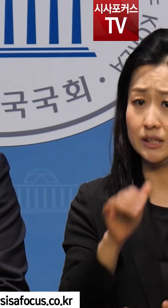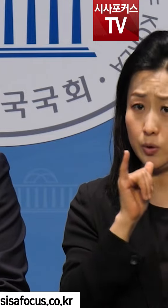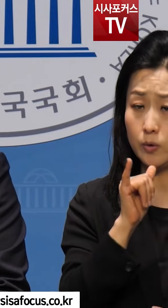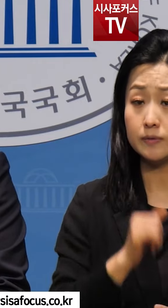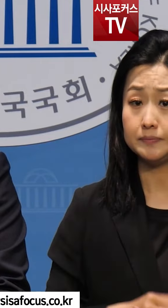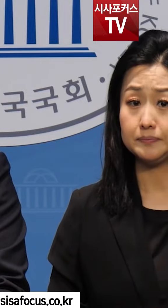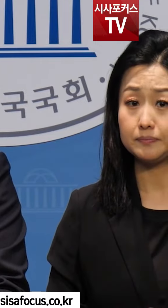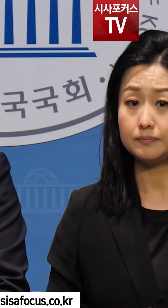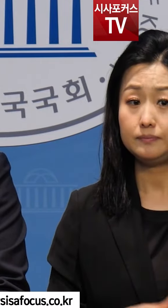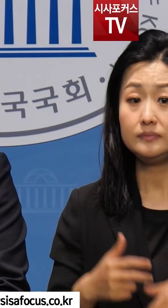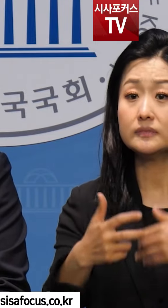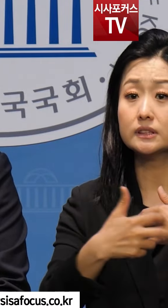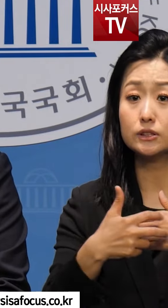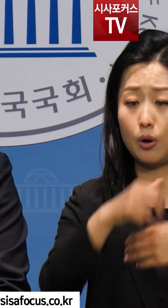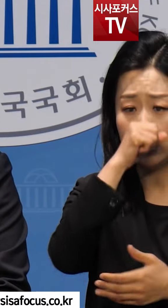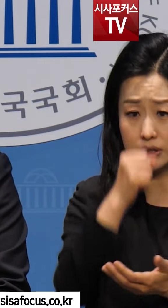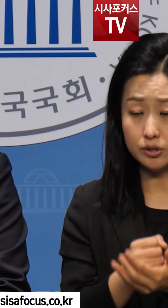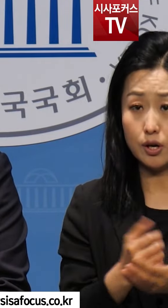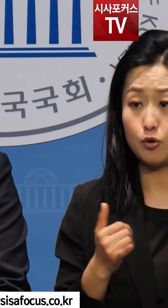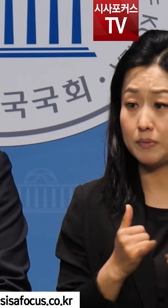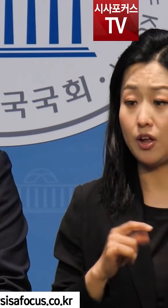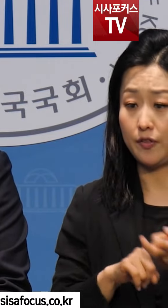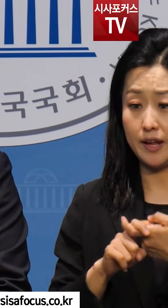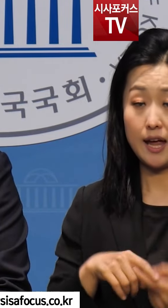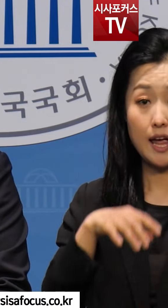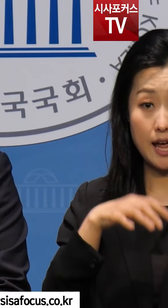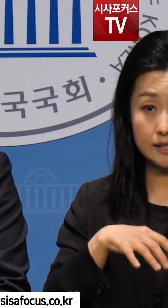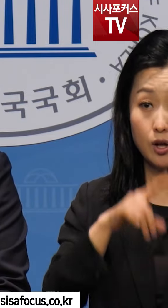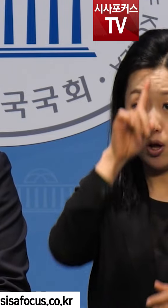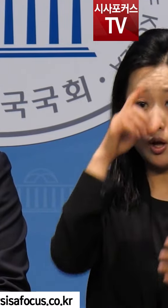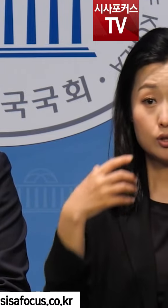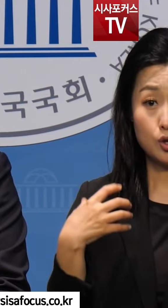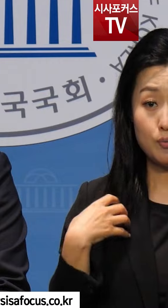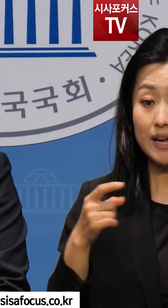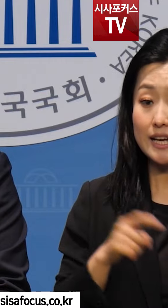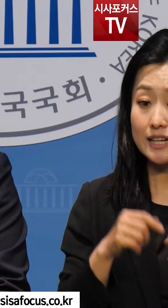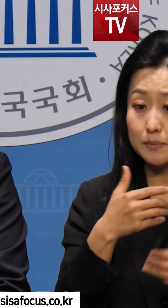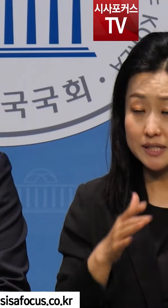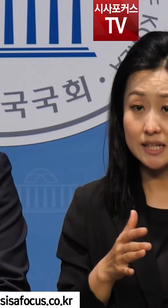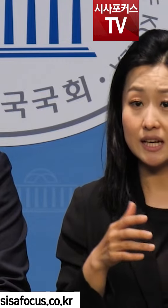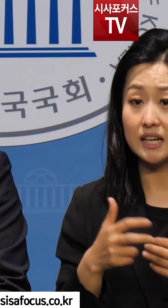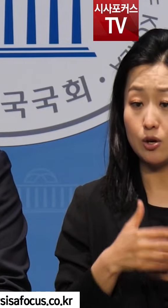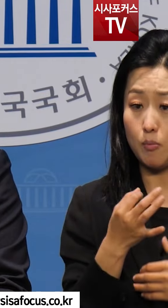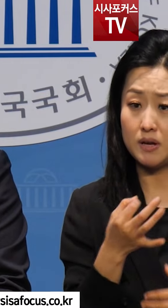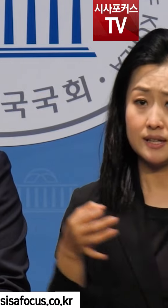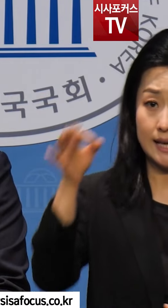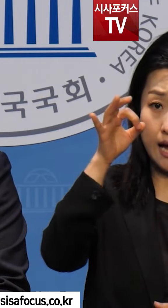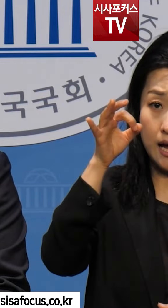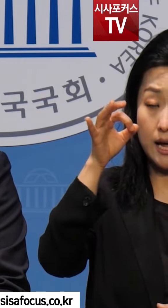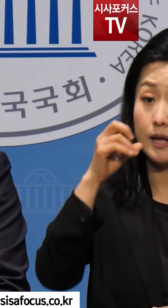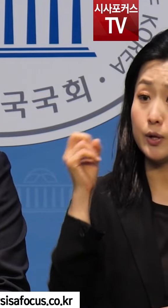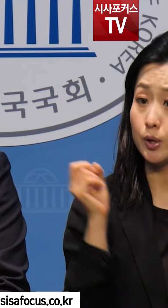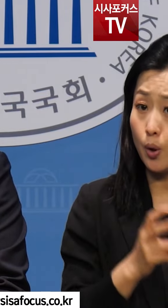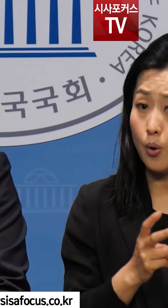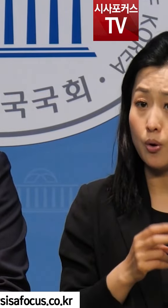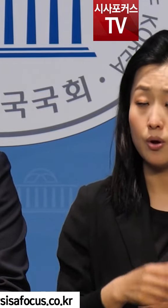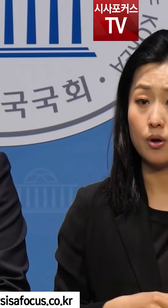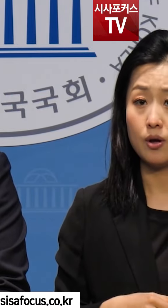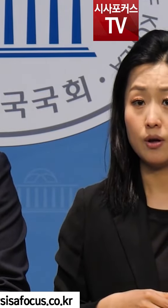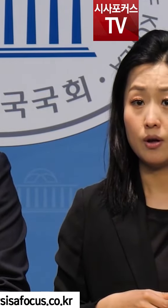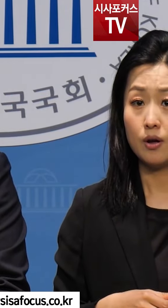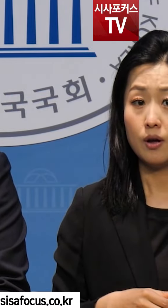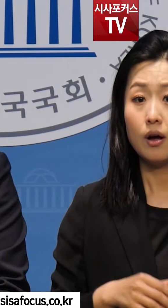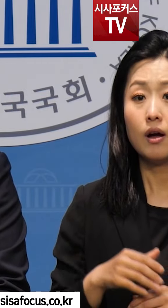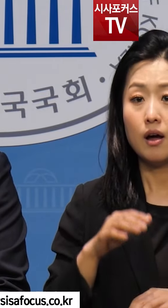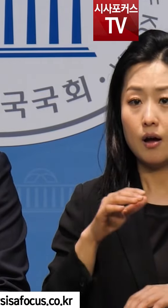있습니다. 의료정성화 국민연대에서는 정부의 응급실 의료비 폭탄과 퍼주기식 건보재정